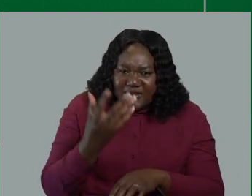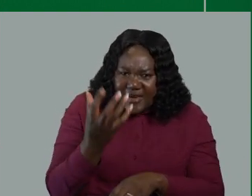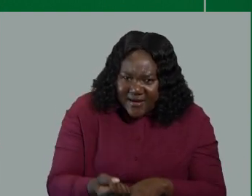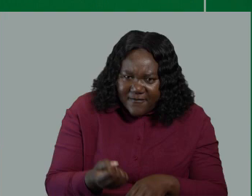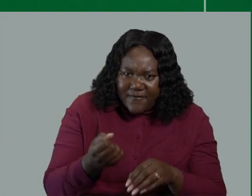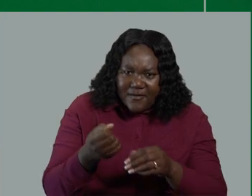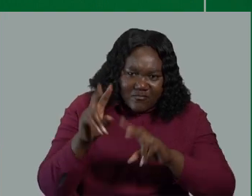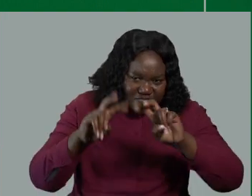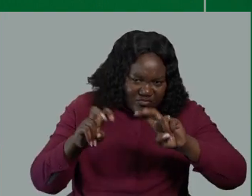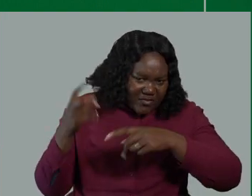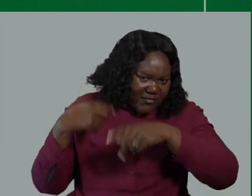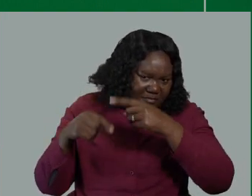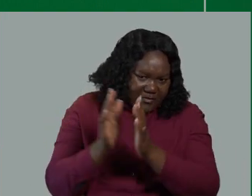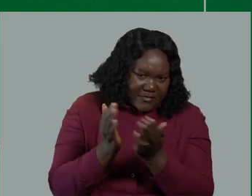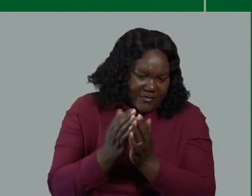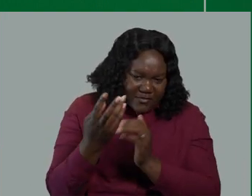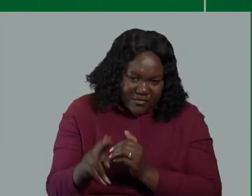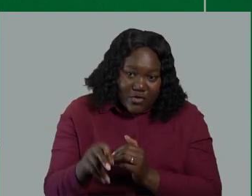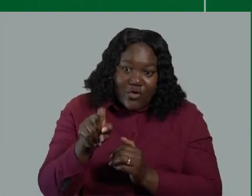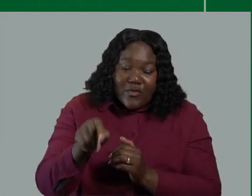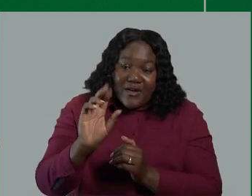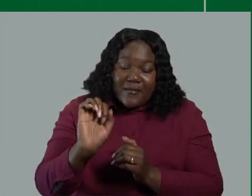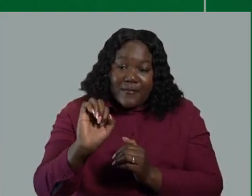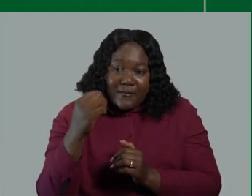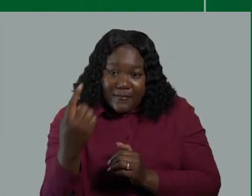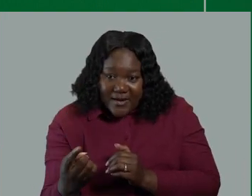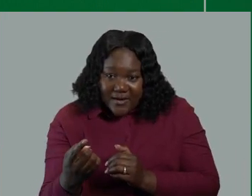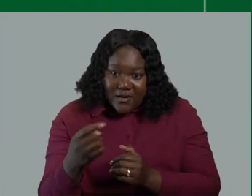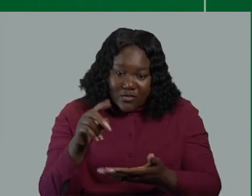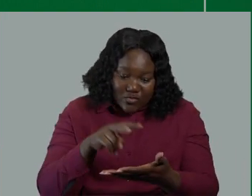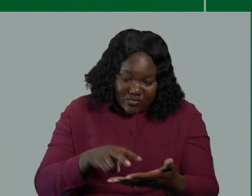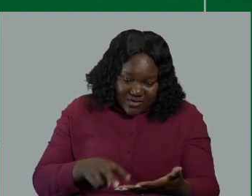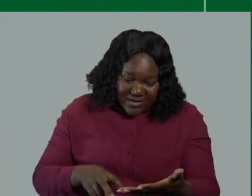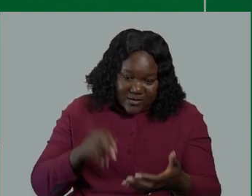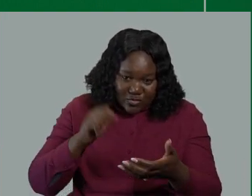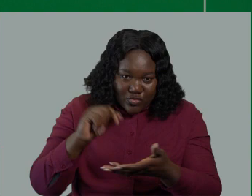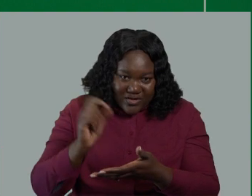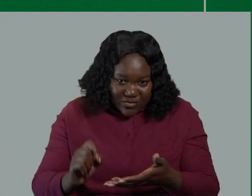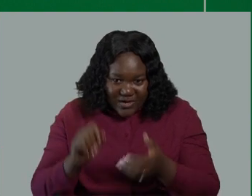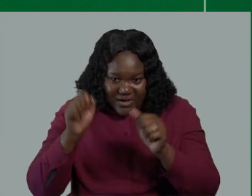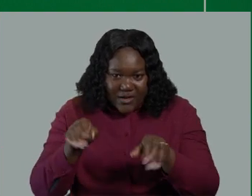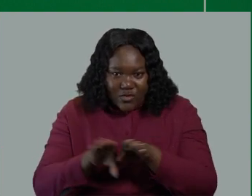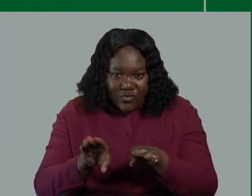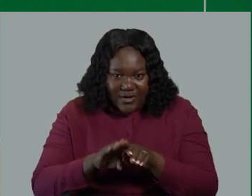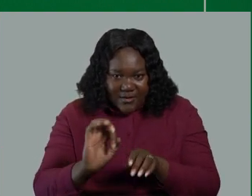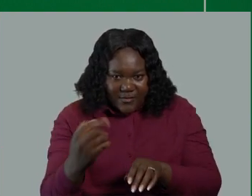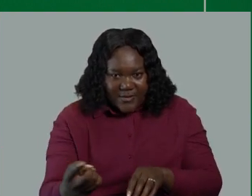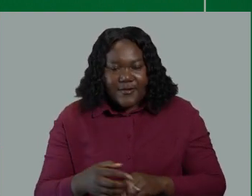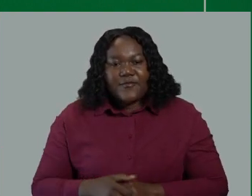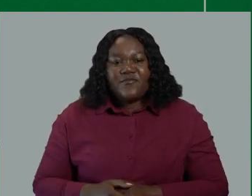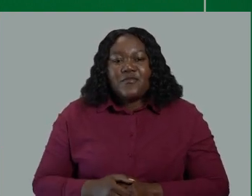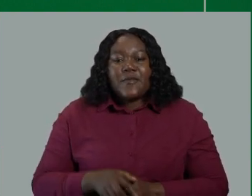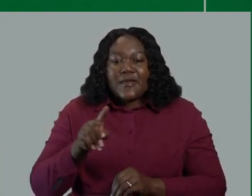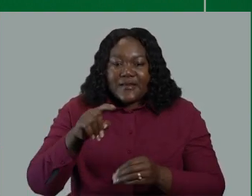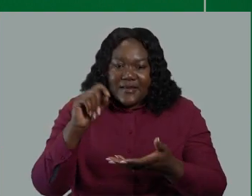haga kala nomatalululo nopoompito ondjika, omuleshi ongoye mwene naana wuna okuli nyola nenge wuna okuli